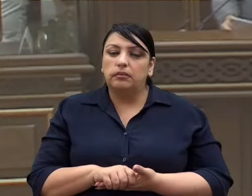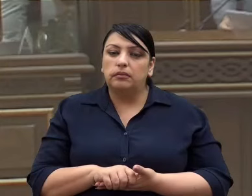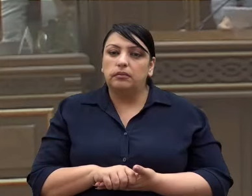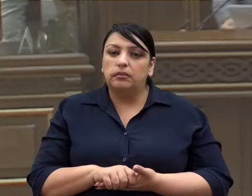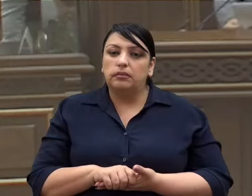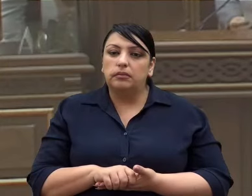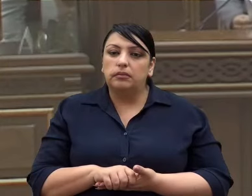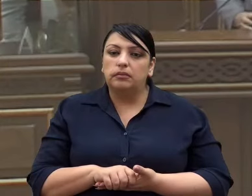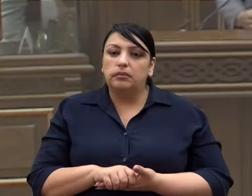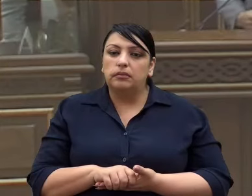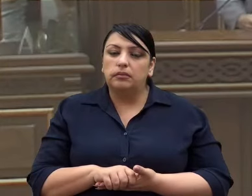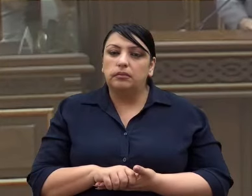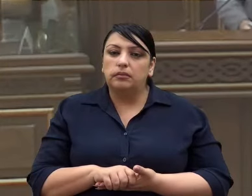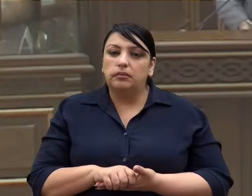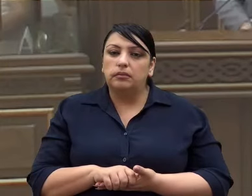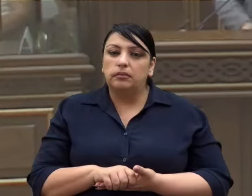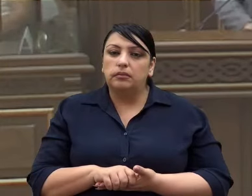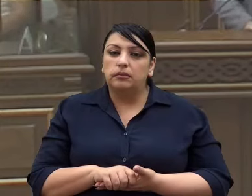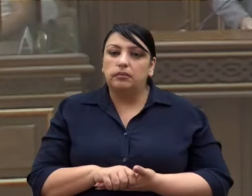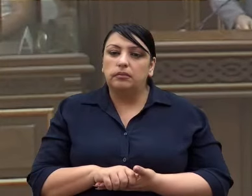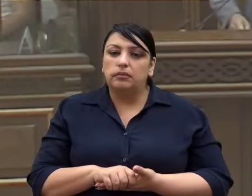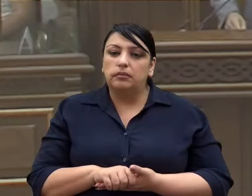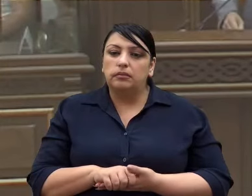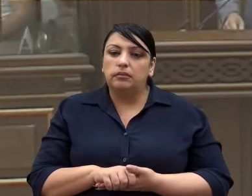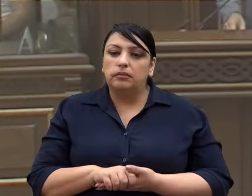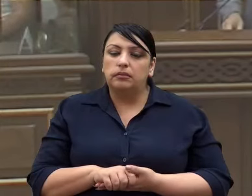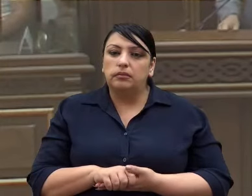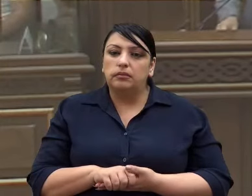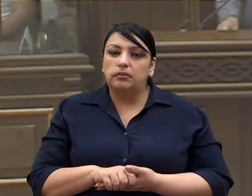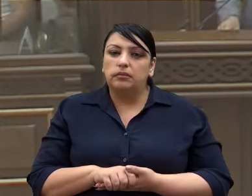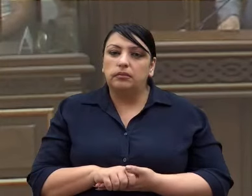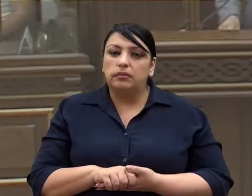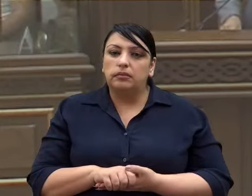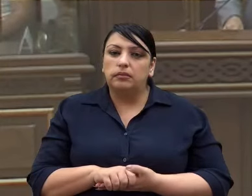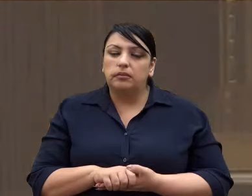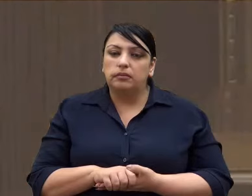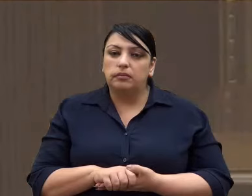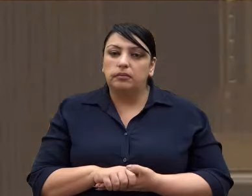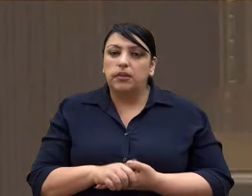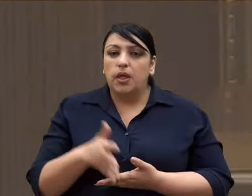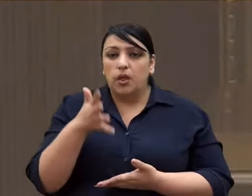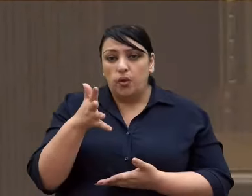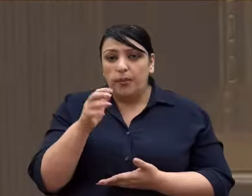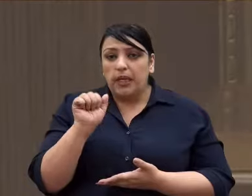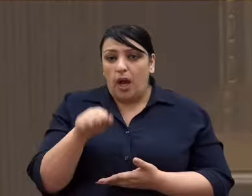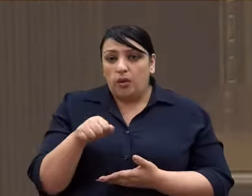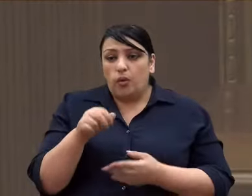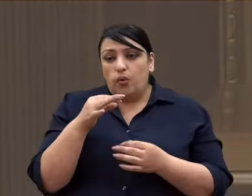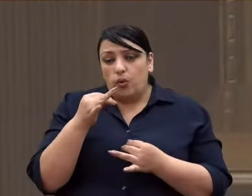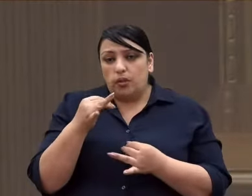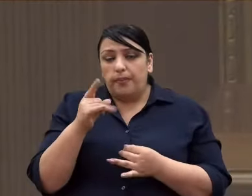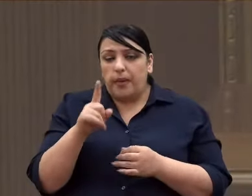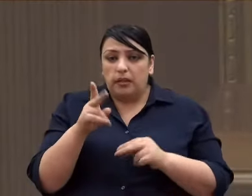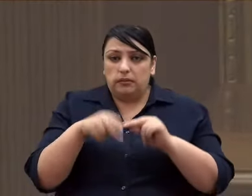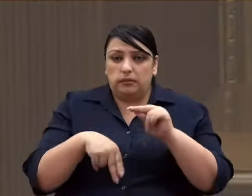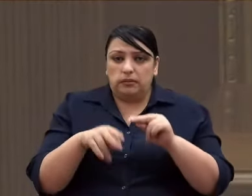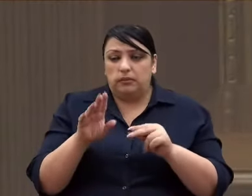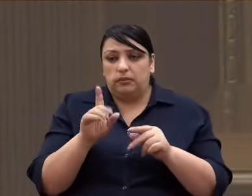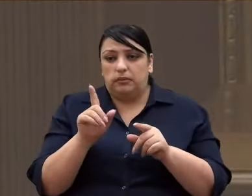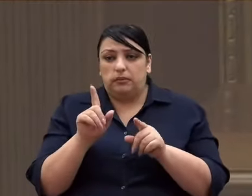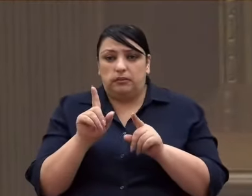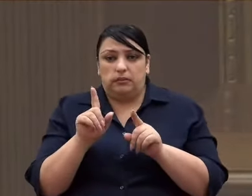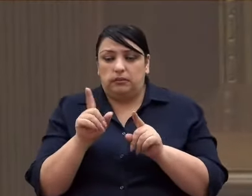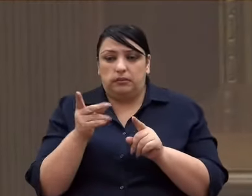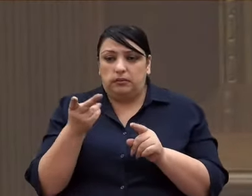ավարտում եմ, պարոն Գեգոյան, շնորհակալություն, կարող եք 5 րոպե խոսեմ, բայց կարծում եմ, որ երկու կարծիք